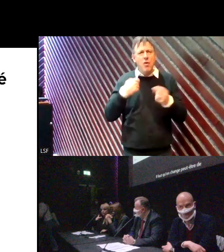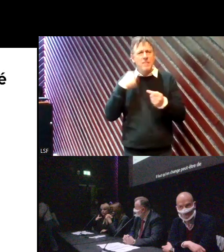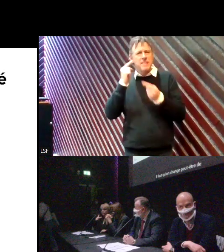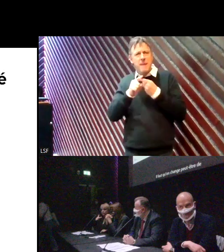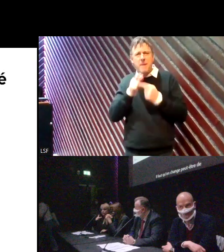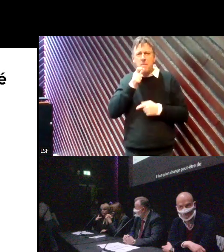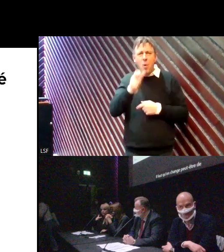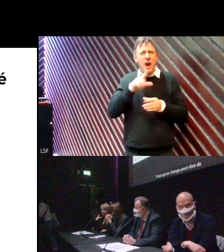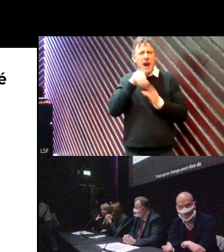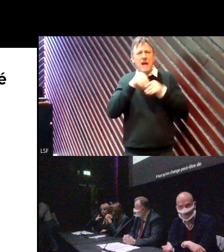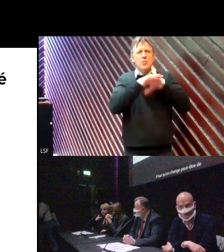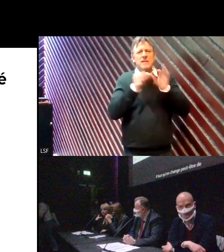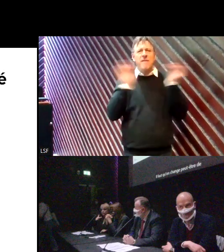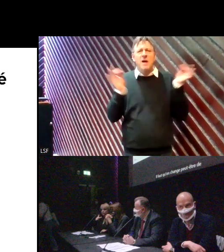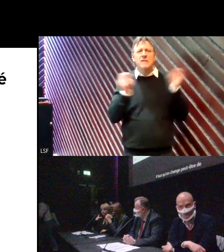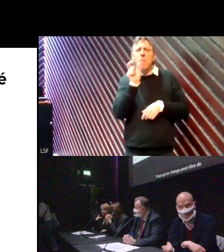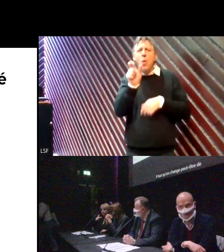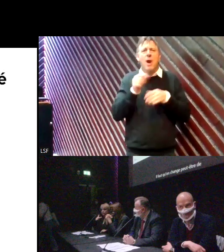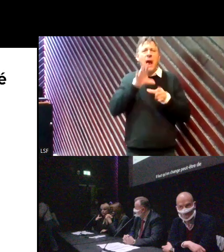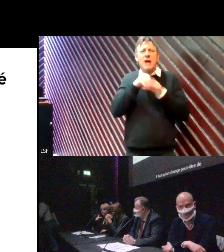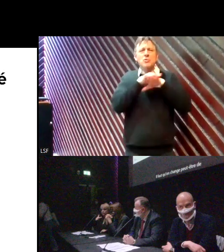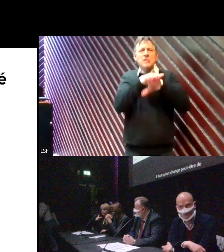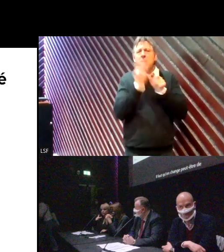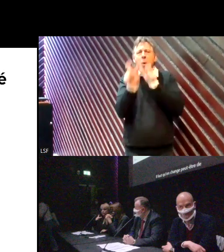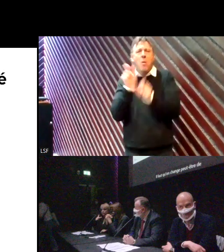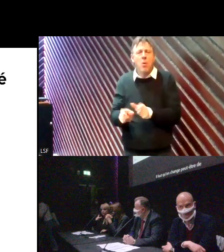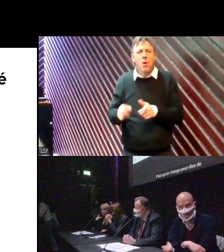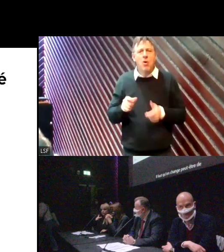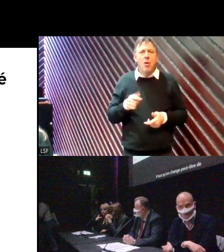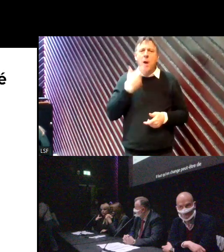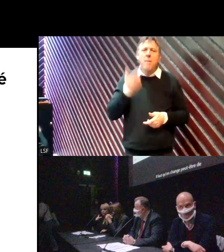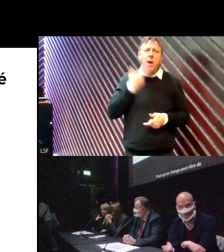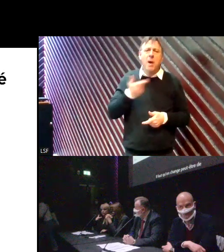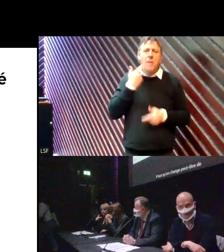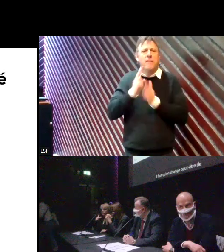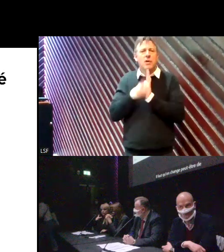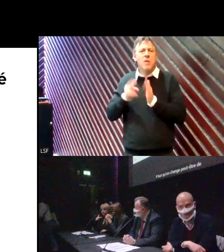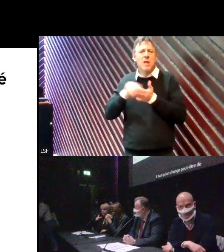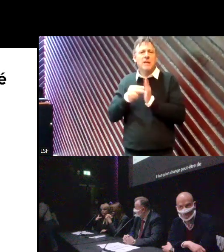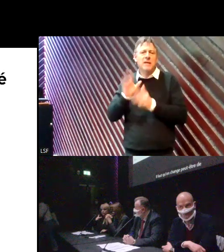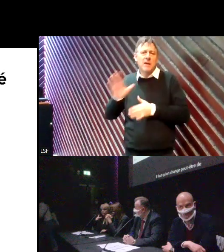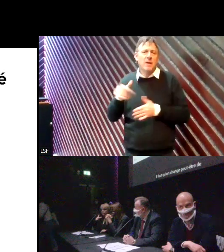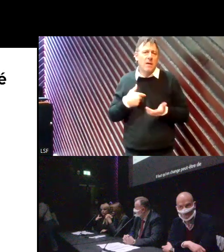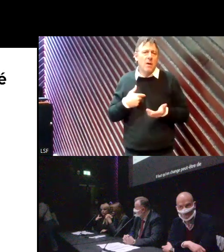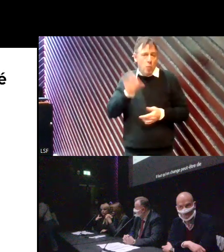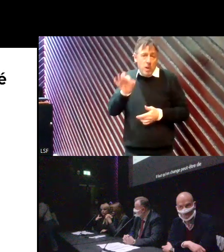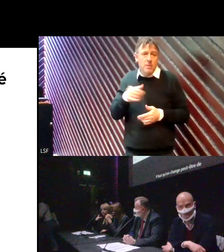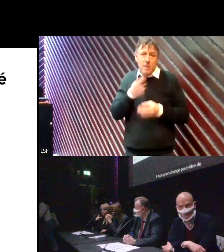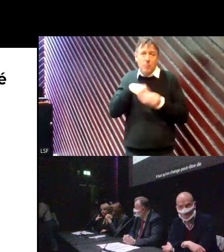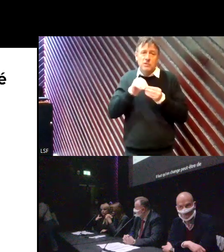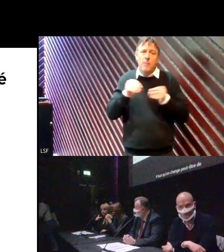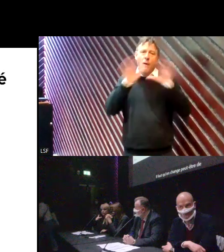les phrases, derrière tous les mots, ce pas que du jargon,'est presque, à un moment donné, de l'enfumage. Nous